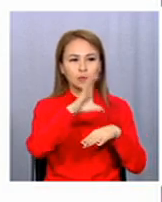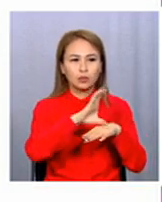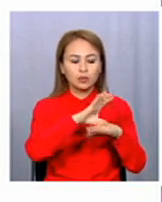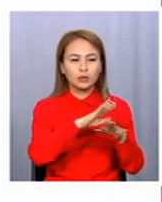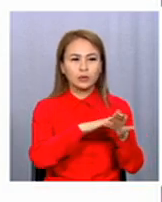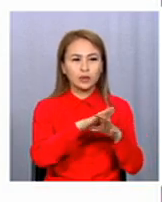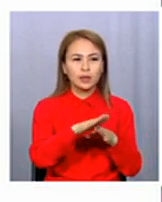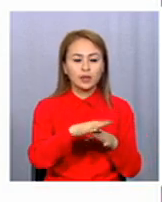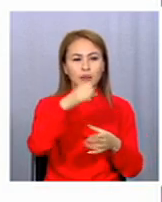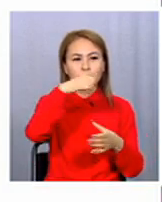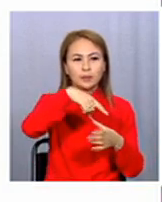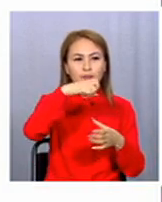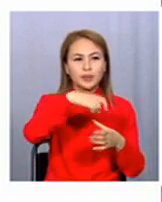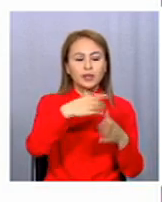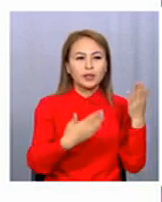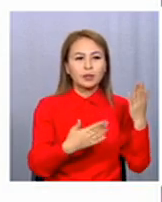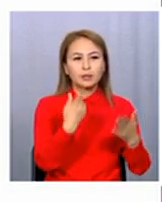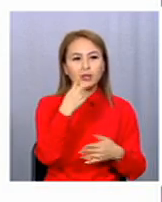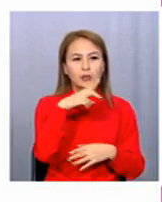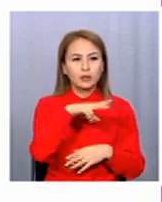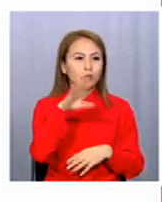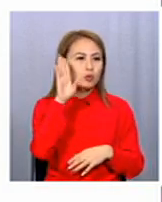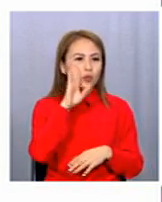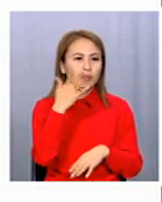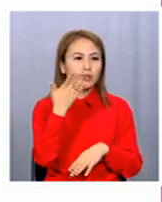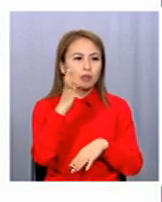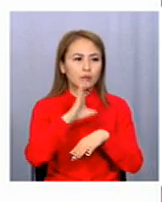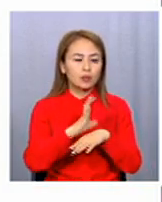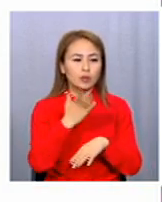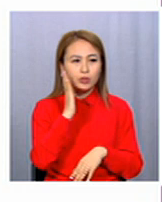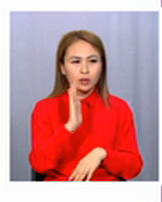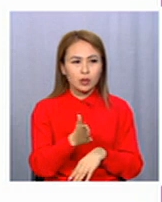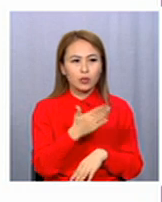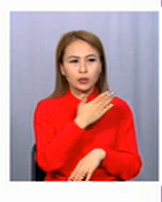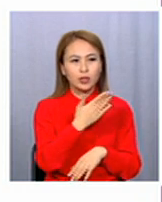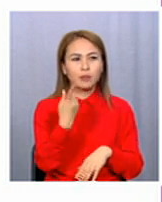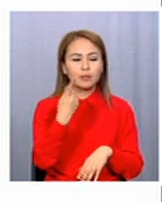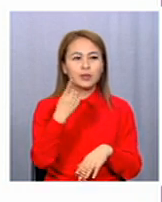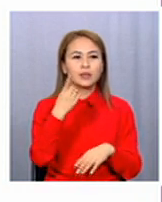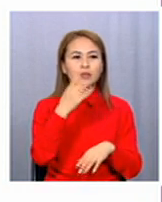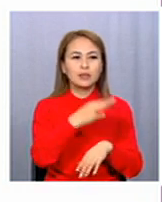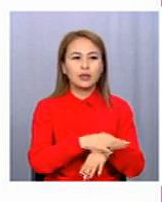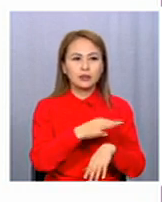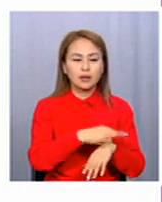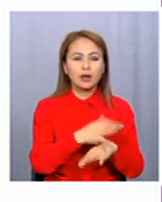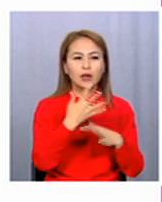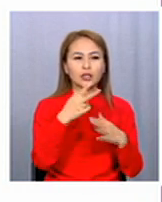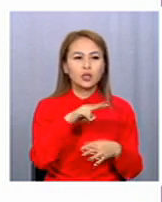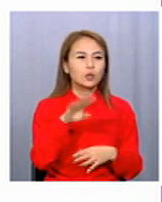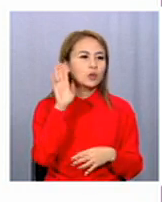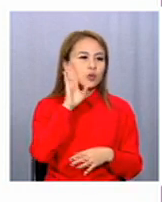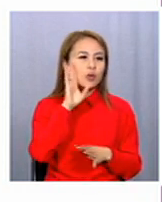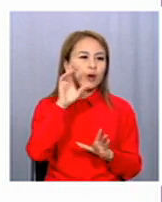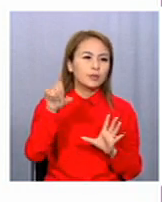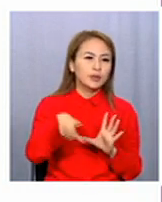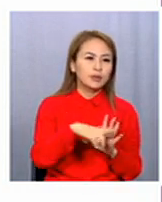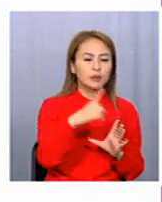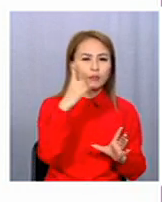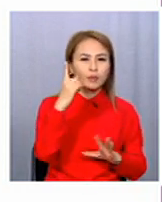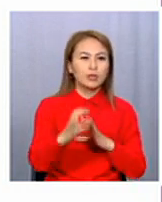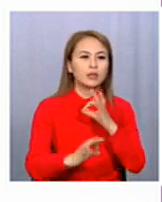толады. Егер 1 литр су 5 стақан болса, онда 1 сағатта қанша литр су ағып